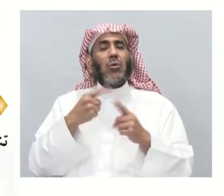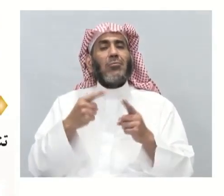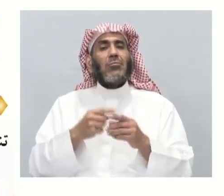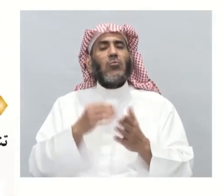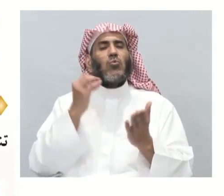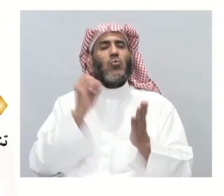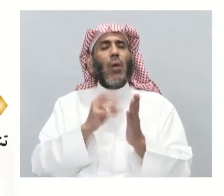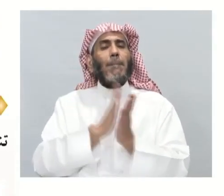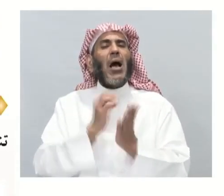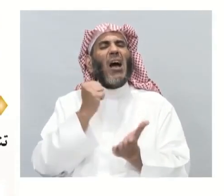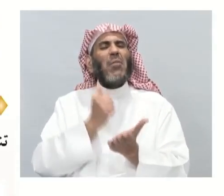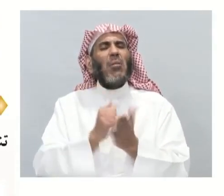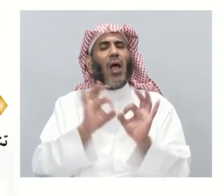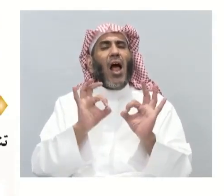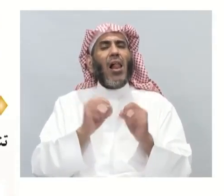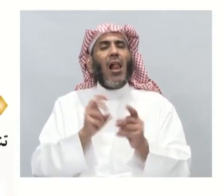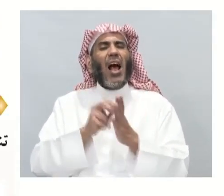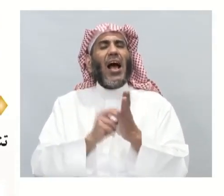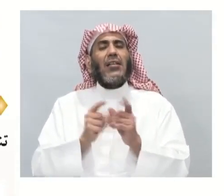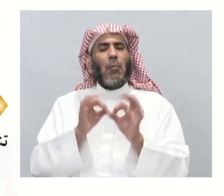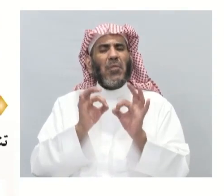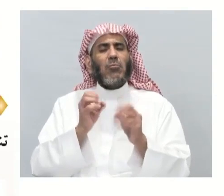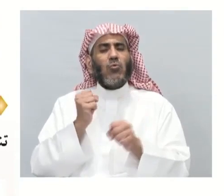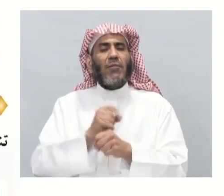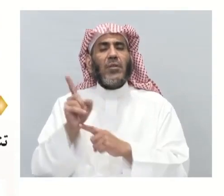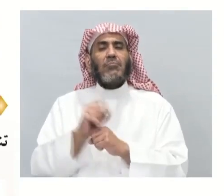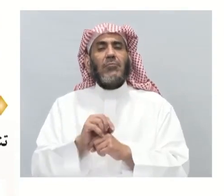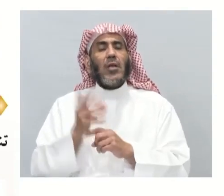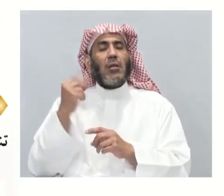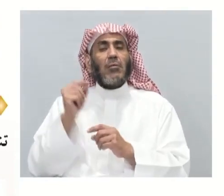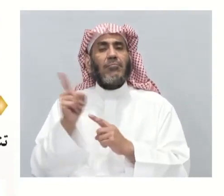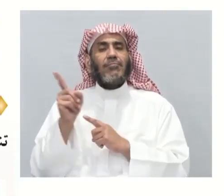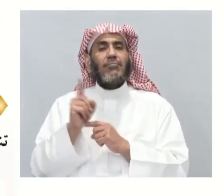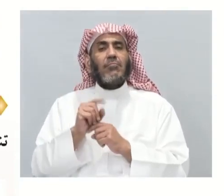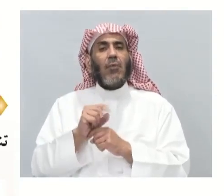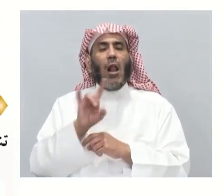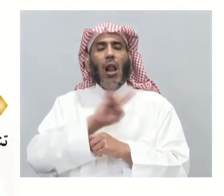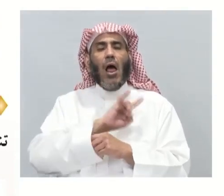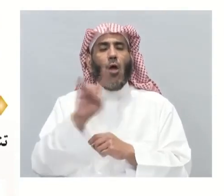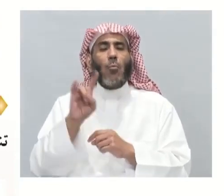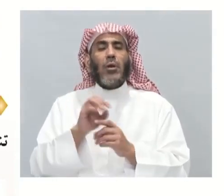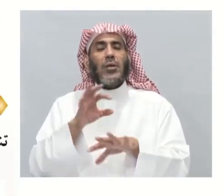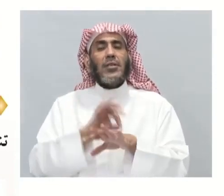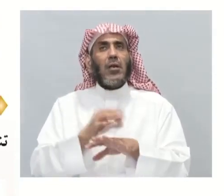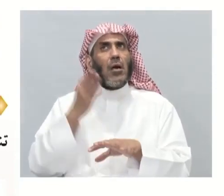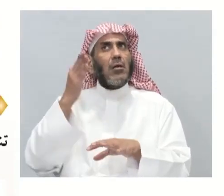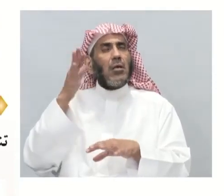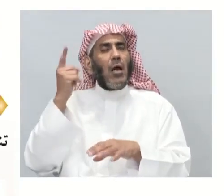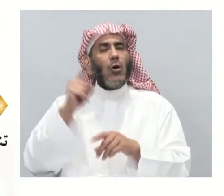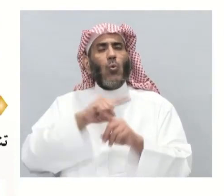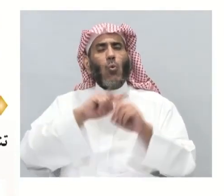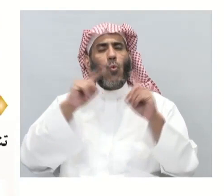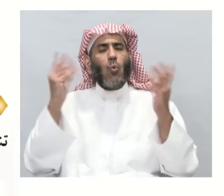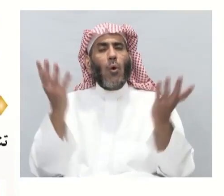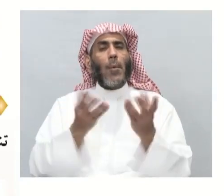تطبق القاعده السابقه التي وقفنا عليها وللتذكير بالقاعده يقول لا يمكن للانسان ان يتذكر جميع المعارف